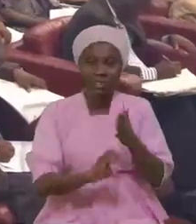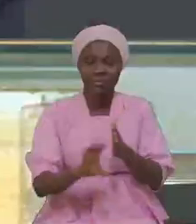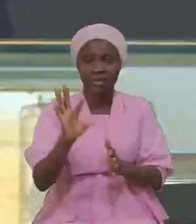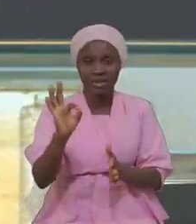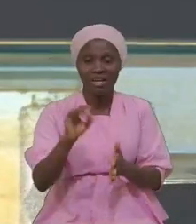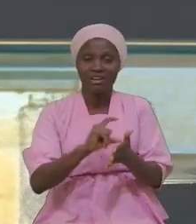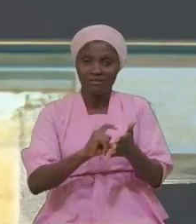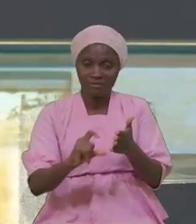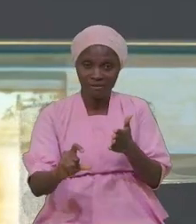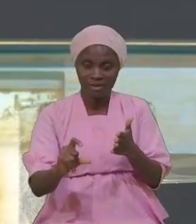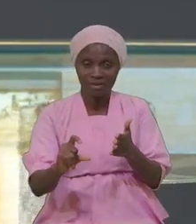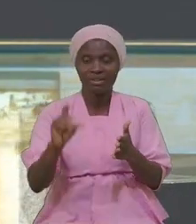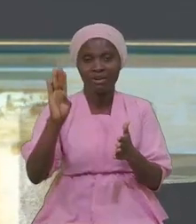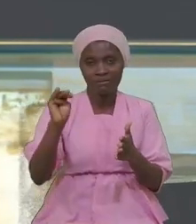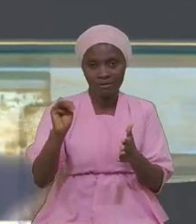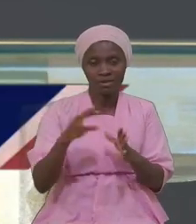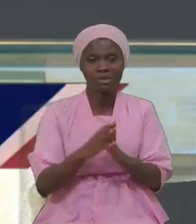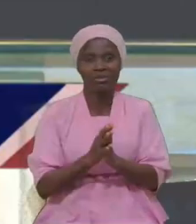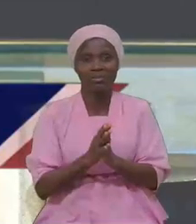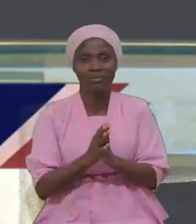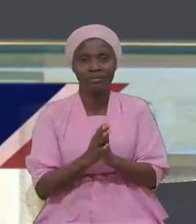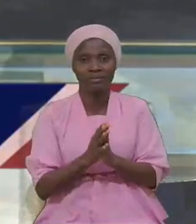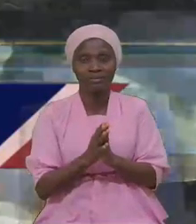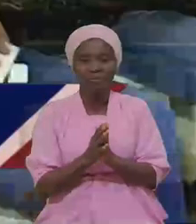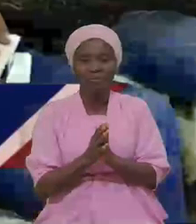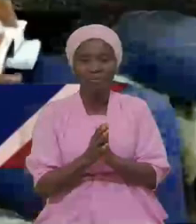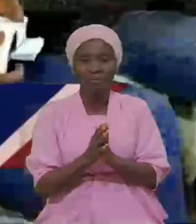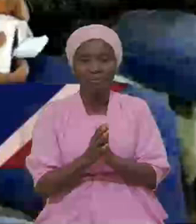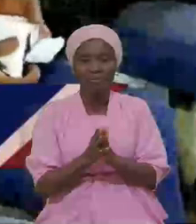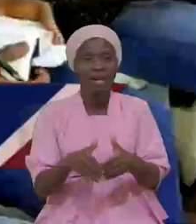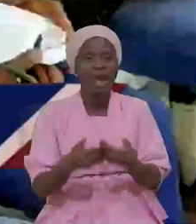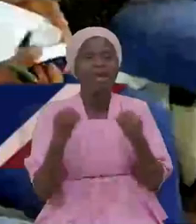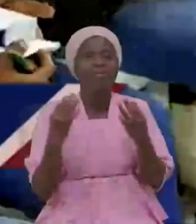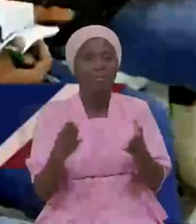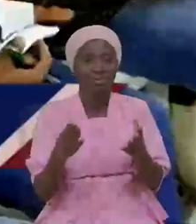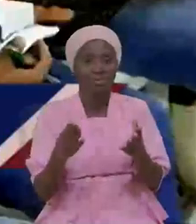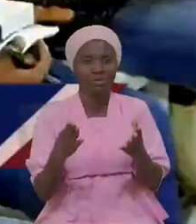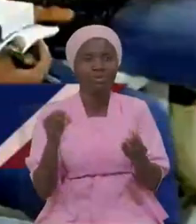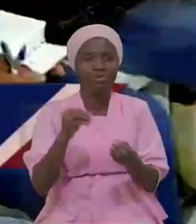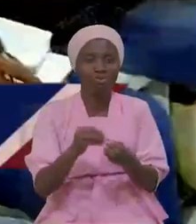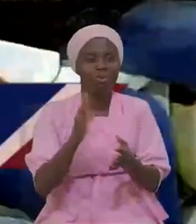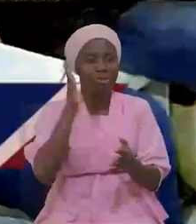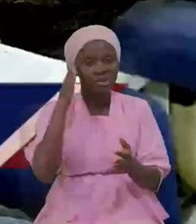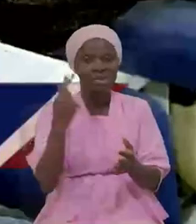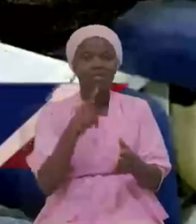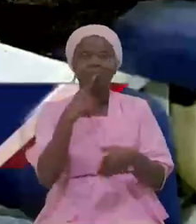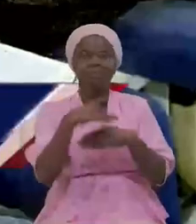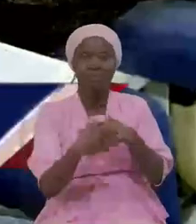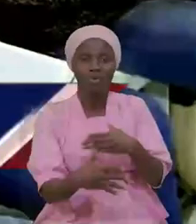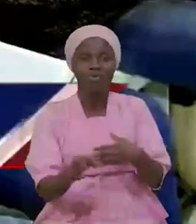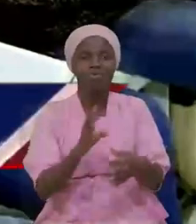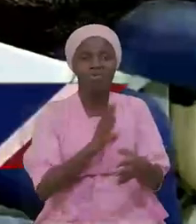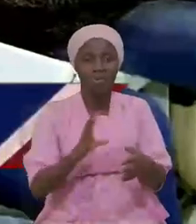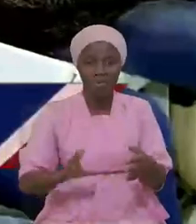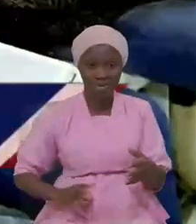chapitre 9, verset 14. Combien plus? Le sang de Christ,